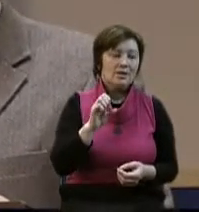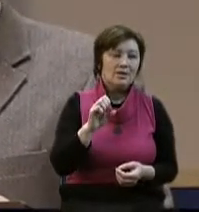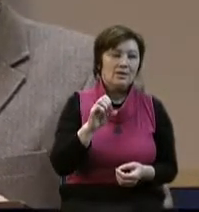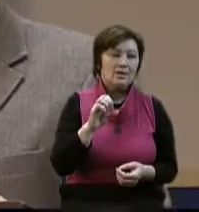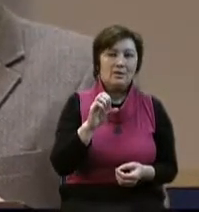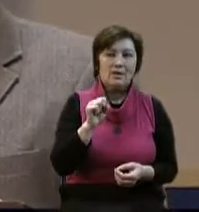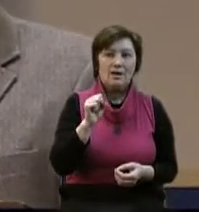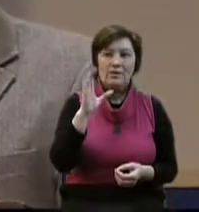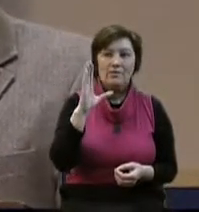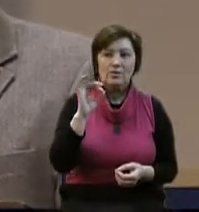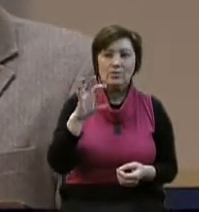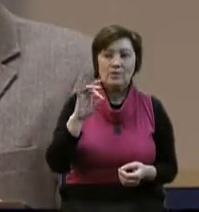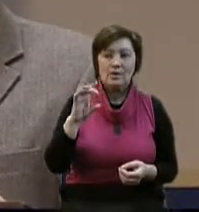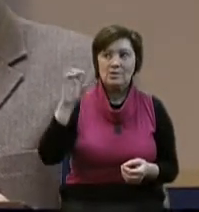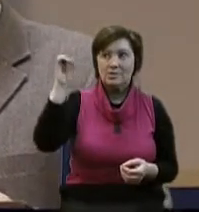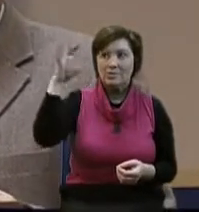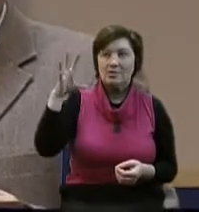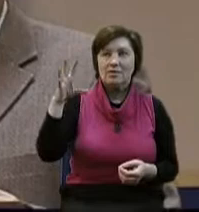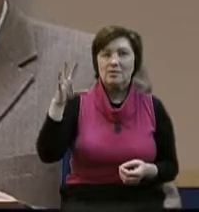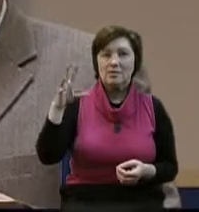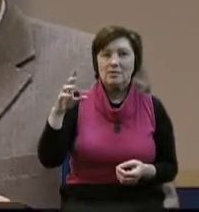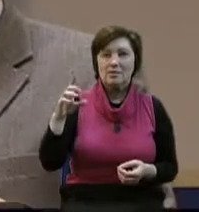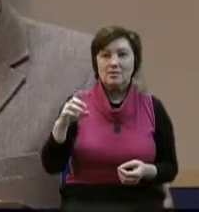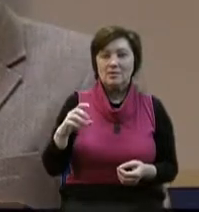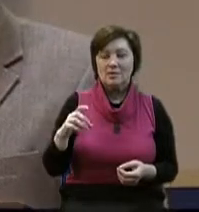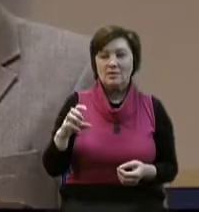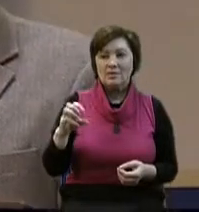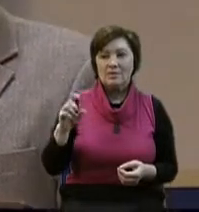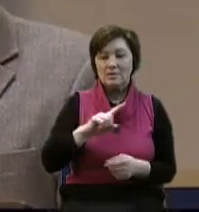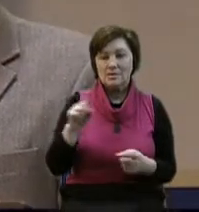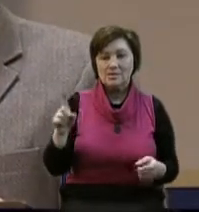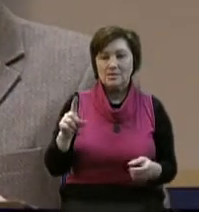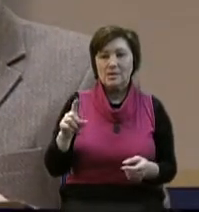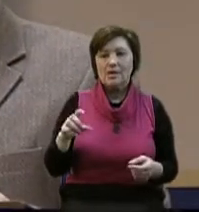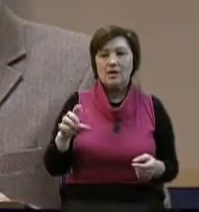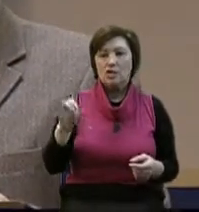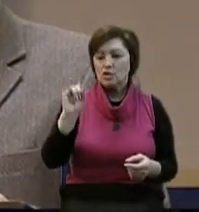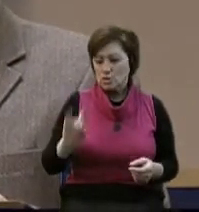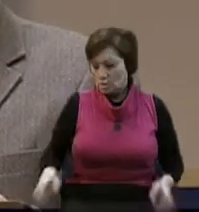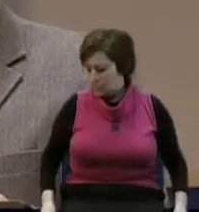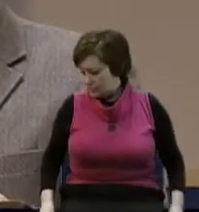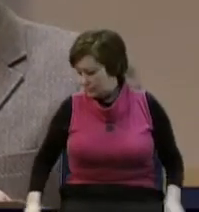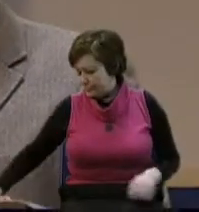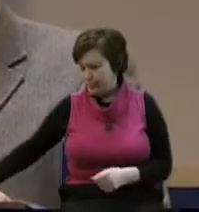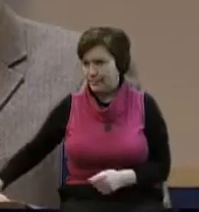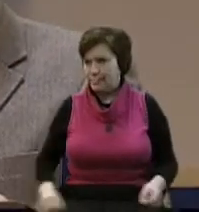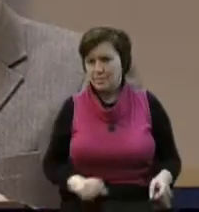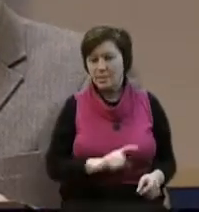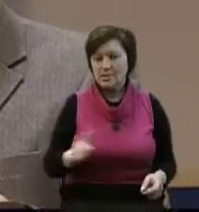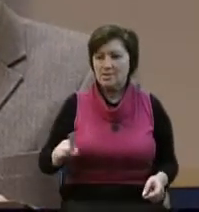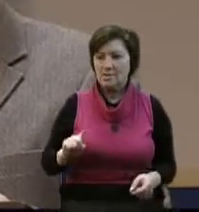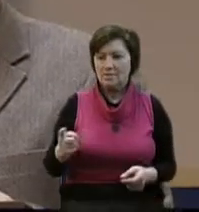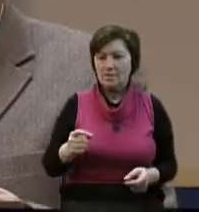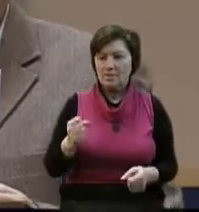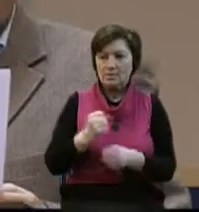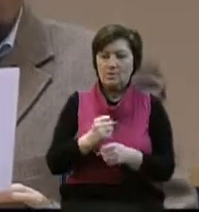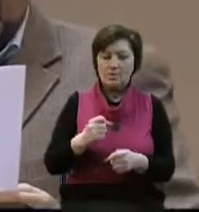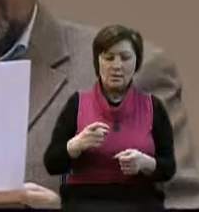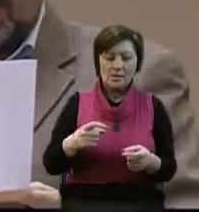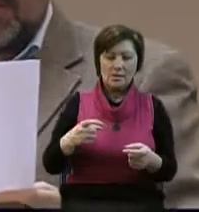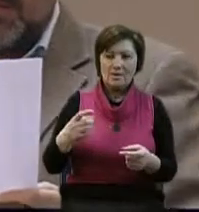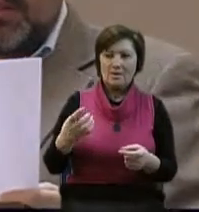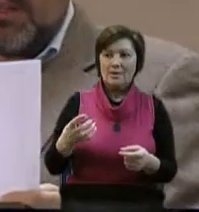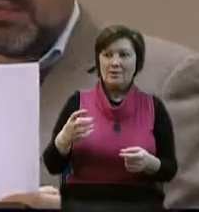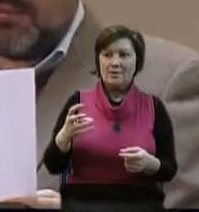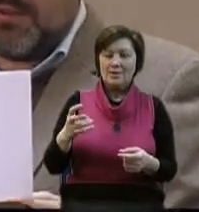субботы. Нельзя было двигать стулья, потому что, потянув их, можно было сделать борозду. Женщина не